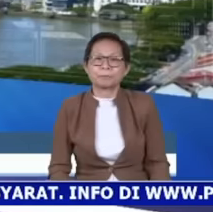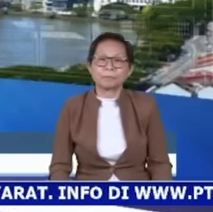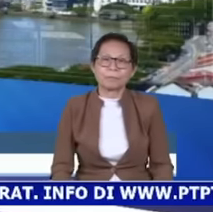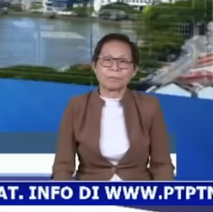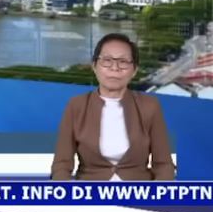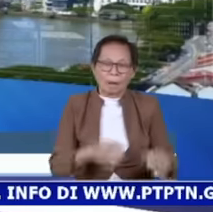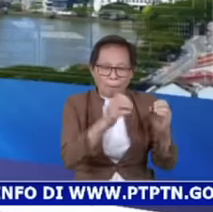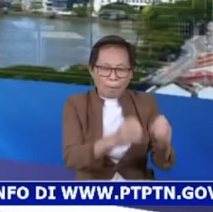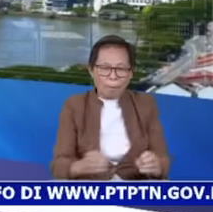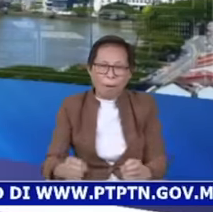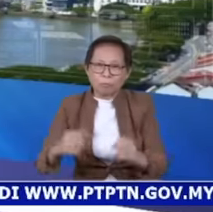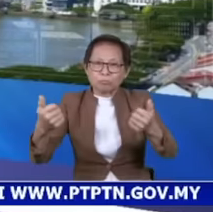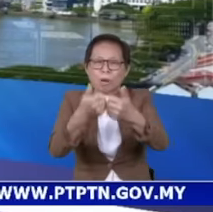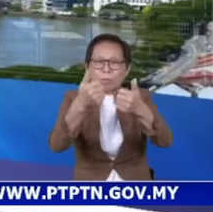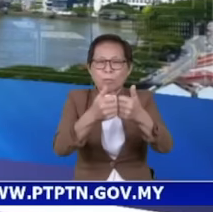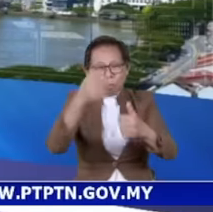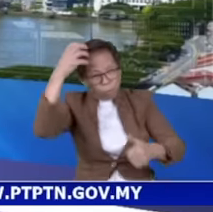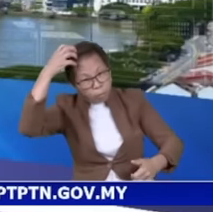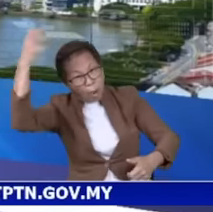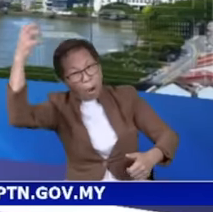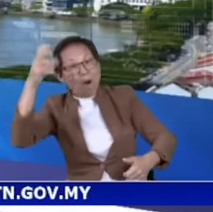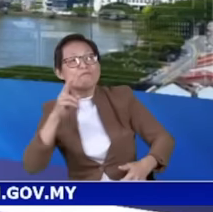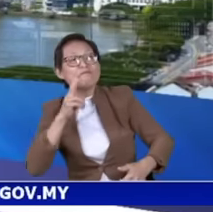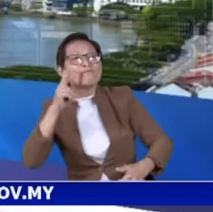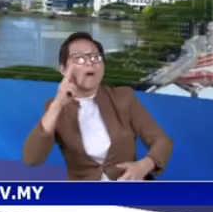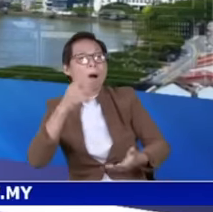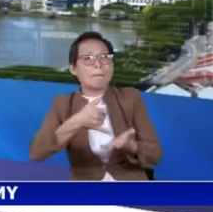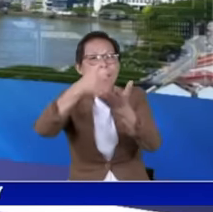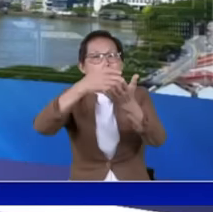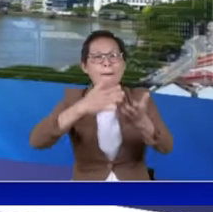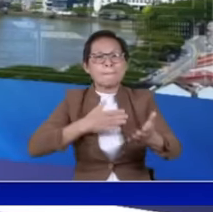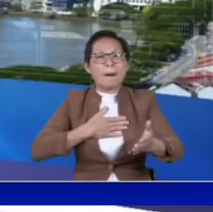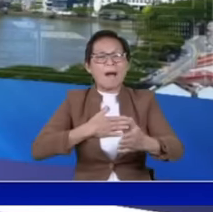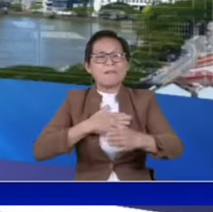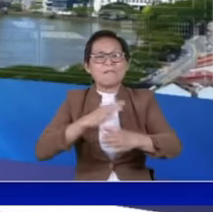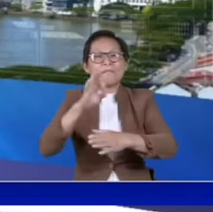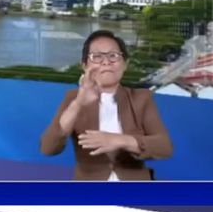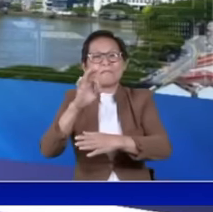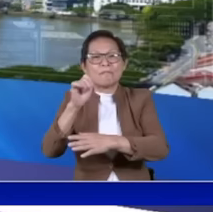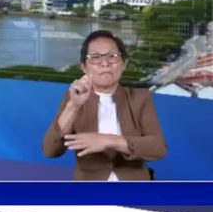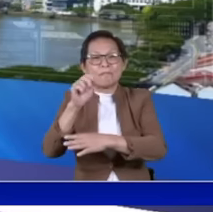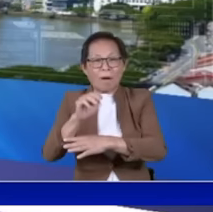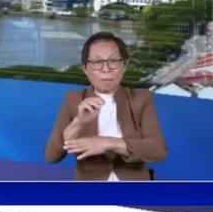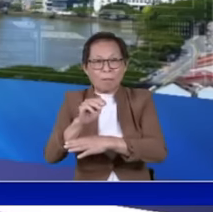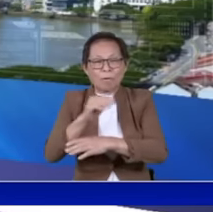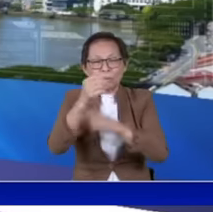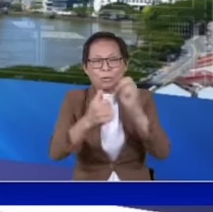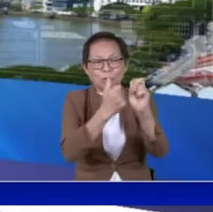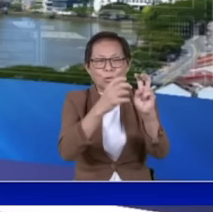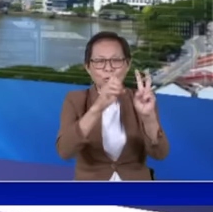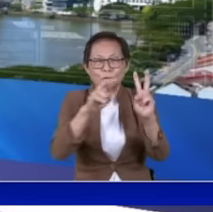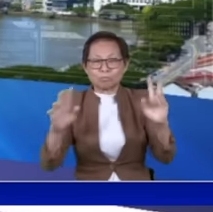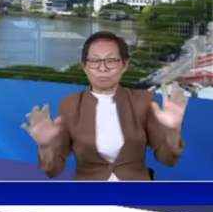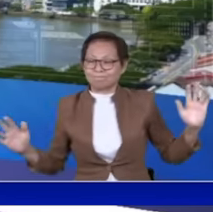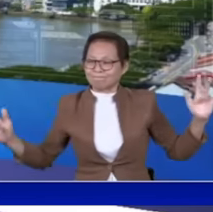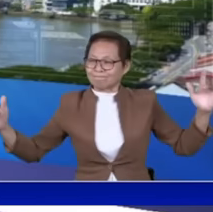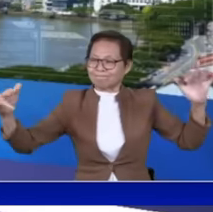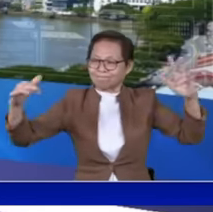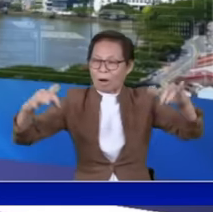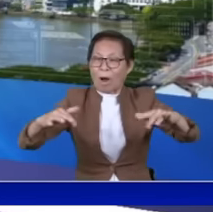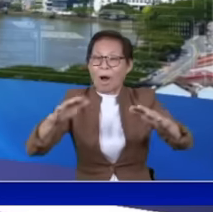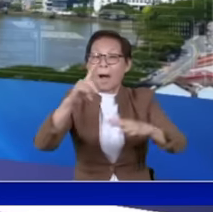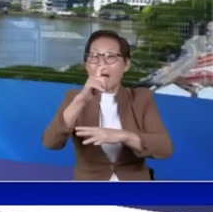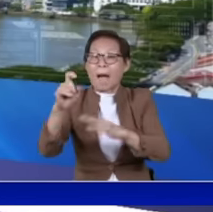penghancuran kejohan sepak takraw My Farm 2023 berjaya menghimpun beberapa bekas pemain